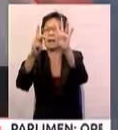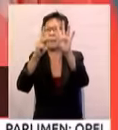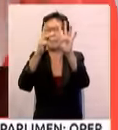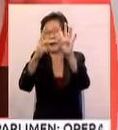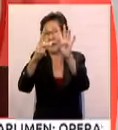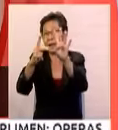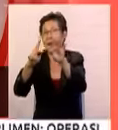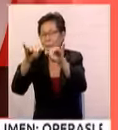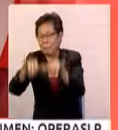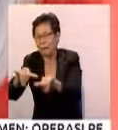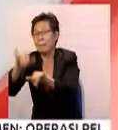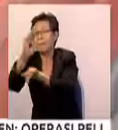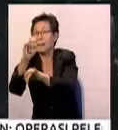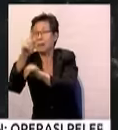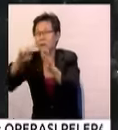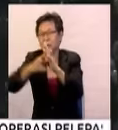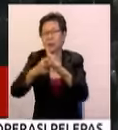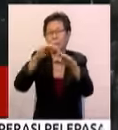lalu.